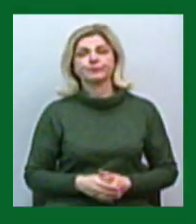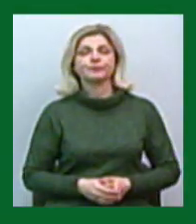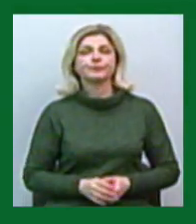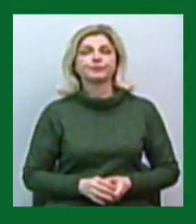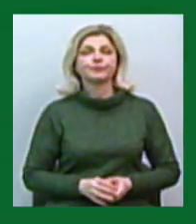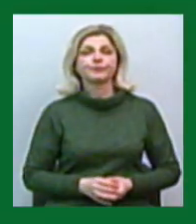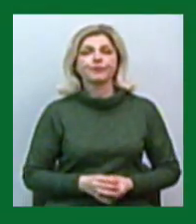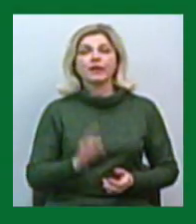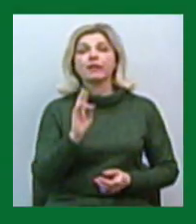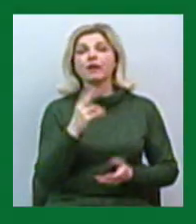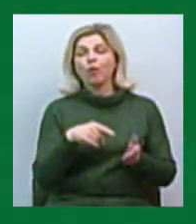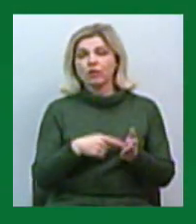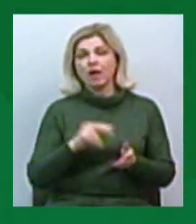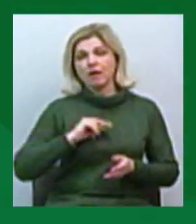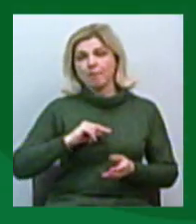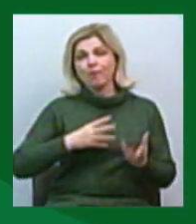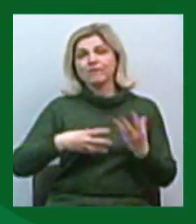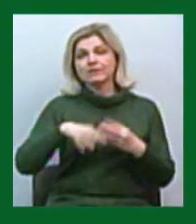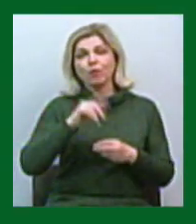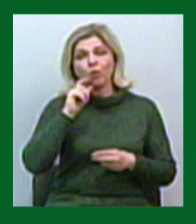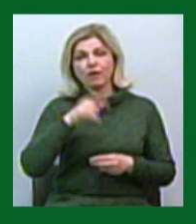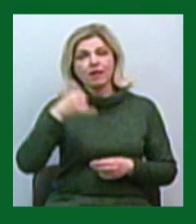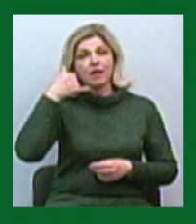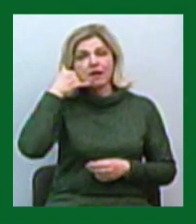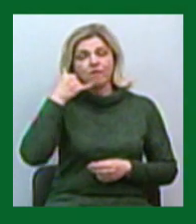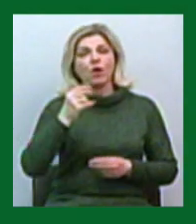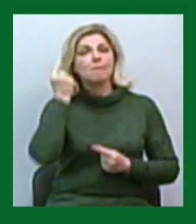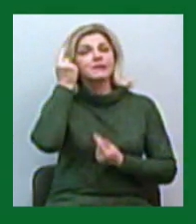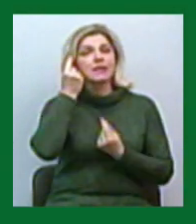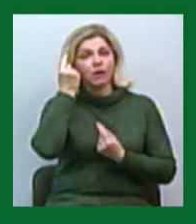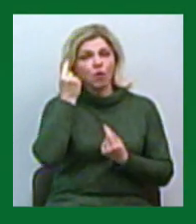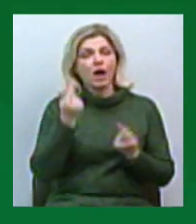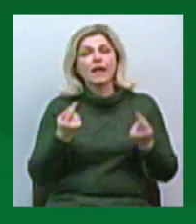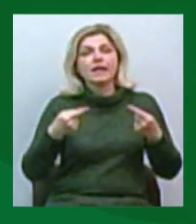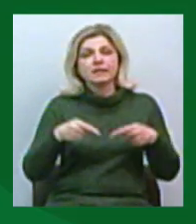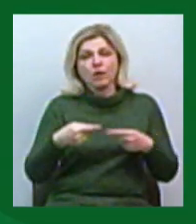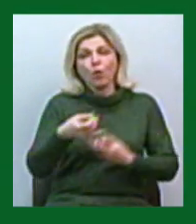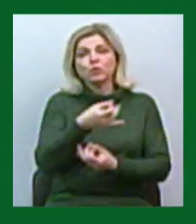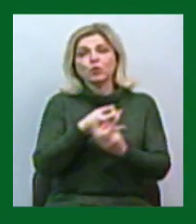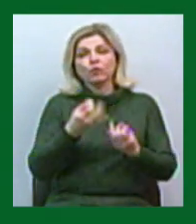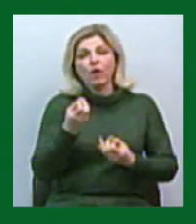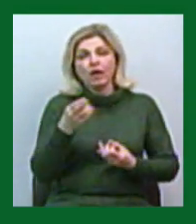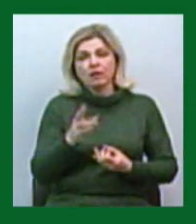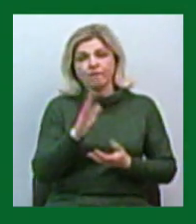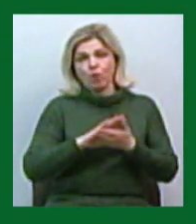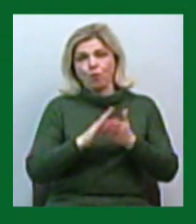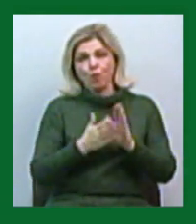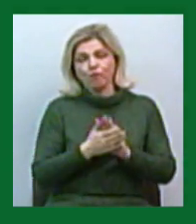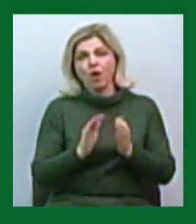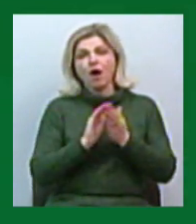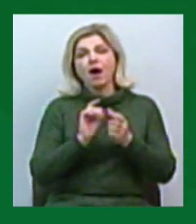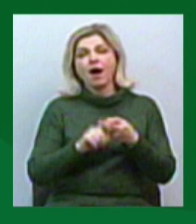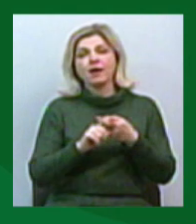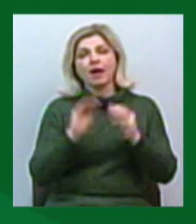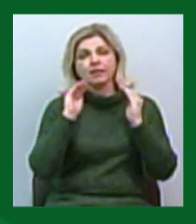В Миколаєві запрацювала всеукраїнська телефонна лінія психологічного кризового консультування в умовах карантину